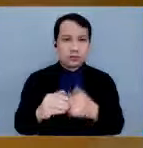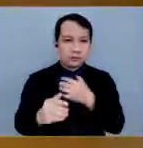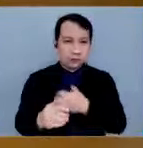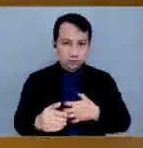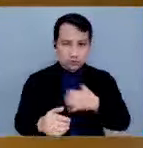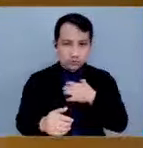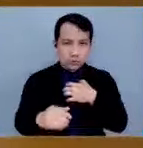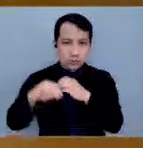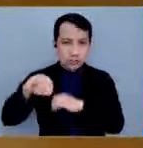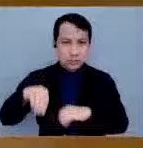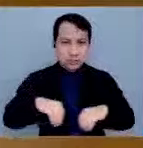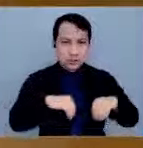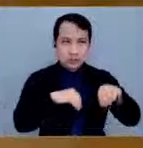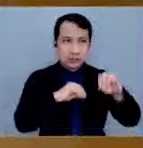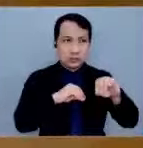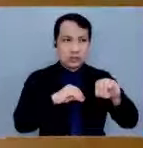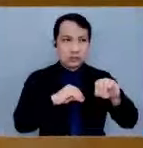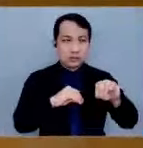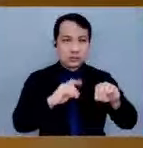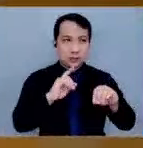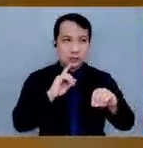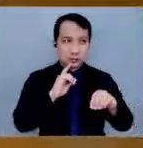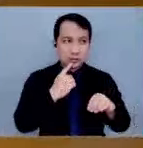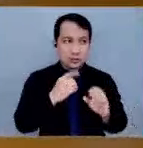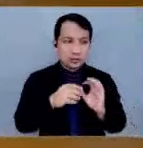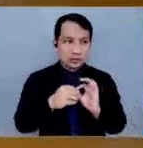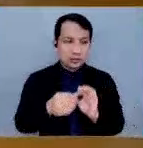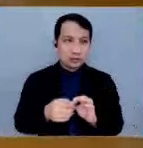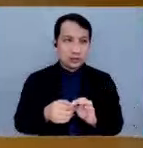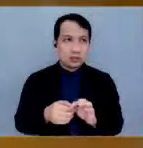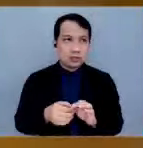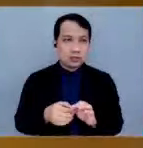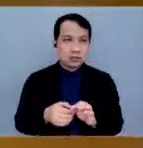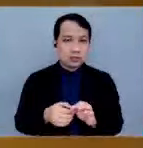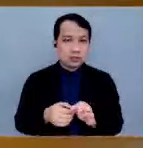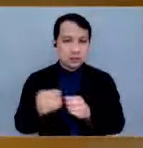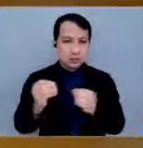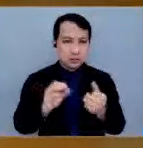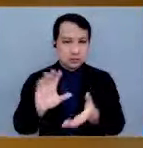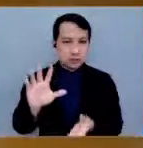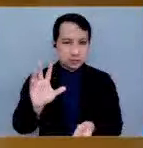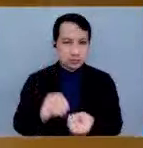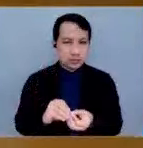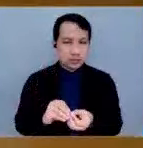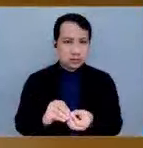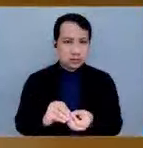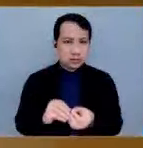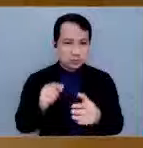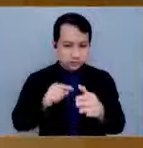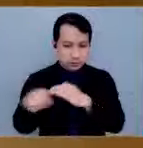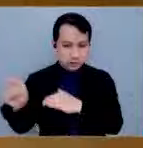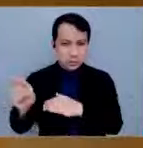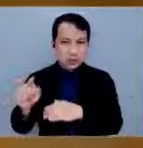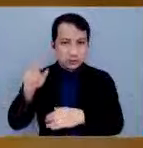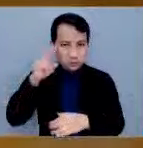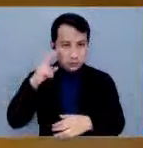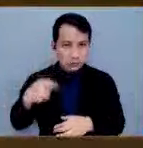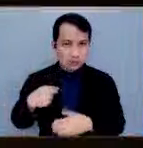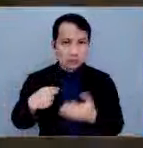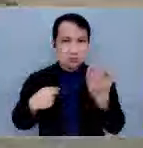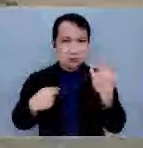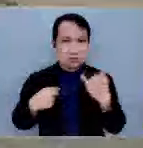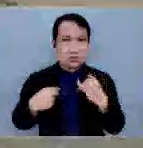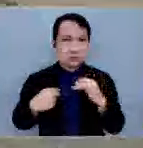trafficking at serious illegal detention. Nabisto ang operasyon ng mga atakas ang isang Vietnamese noong February 28.